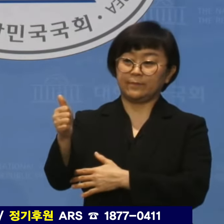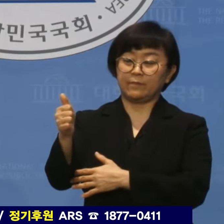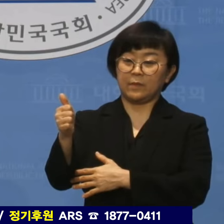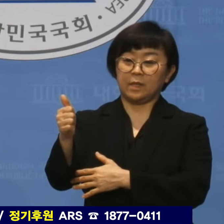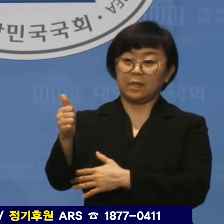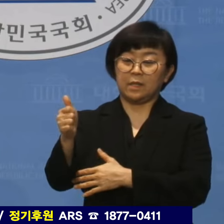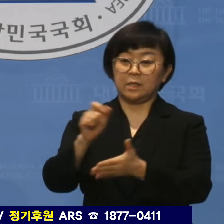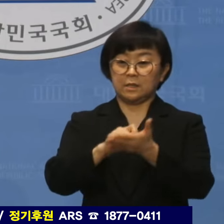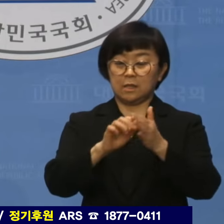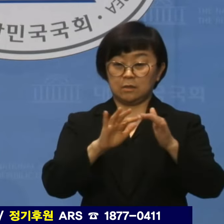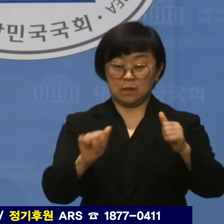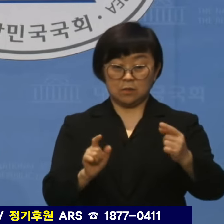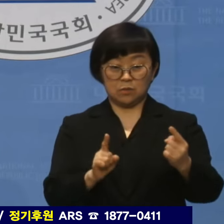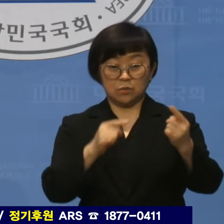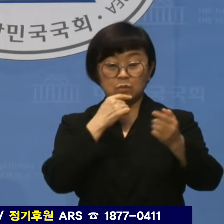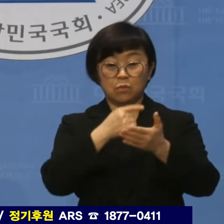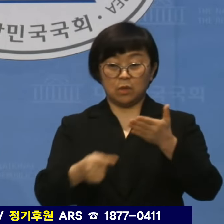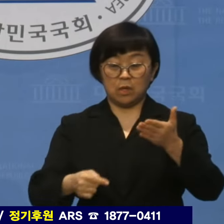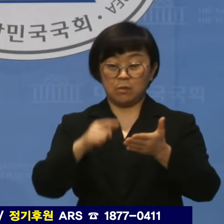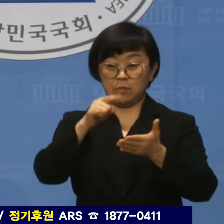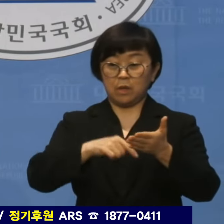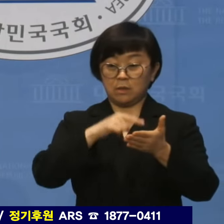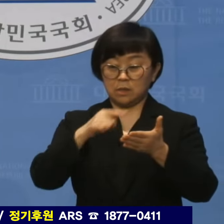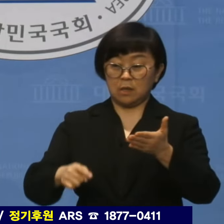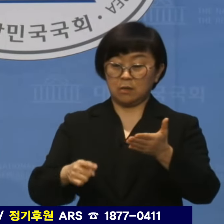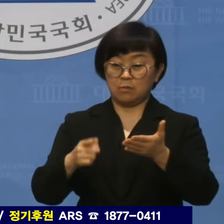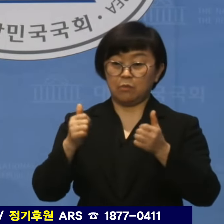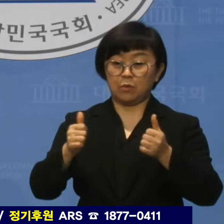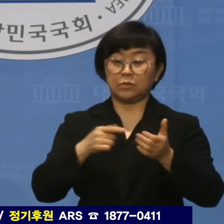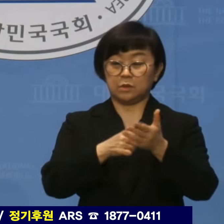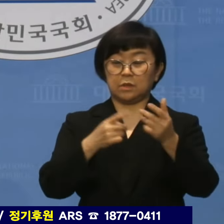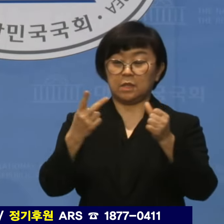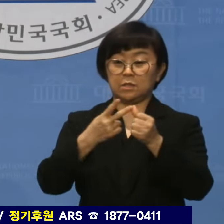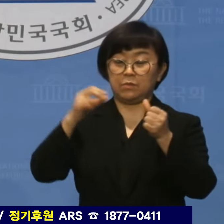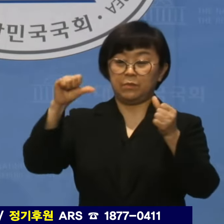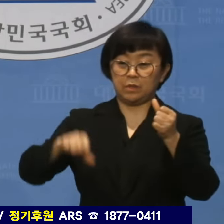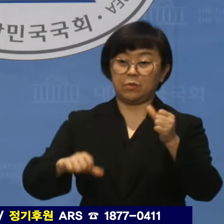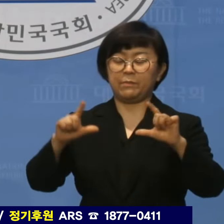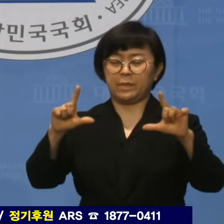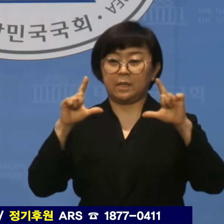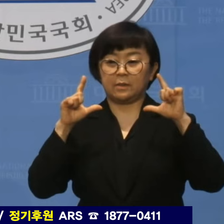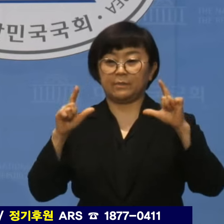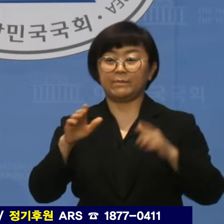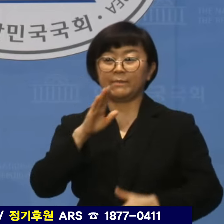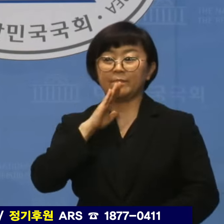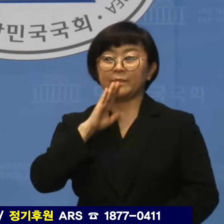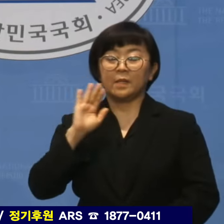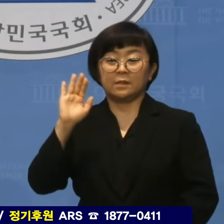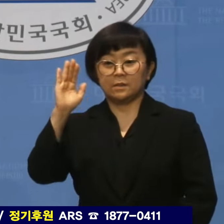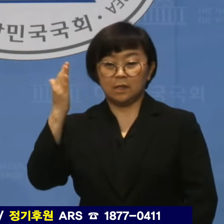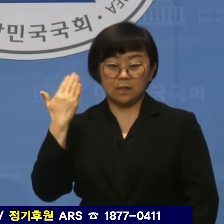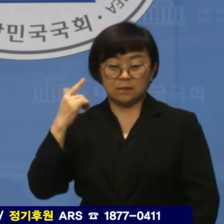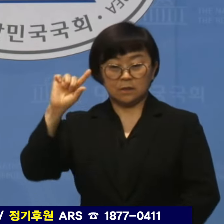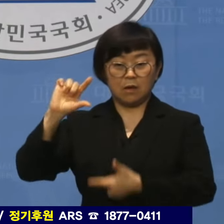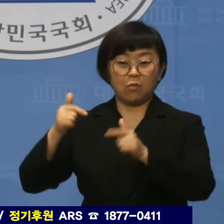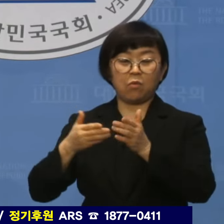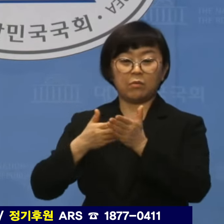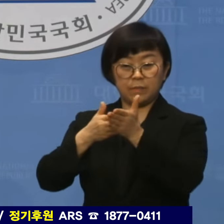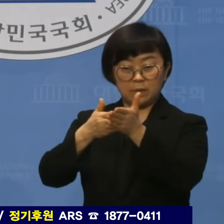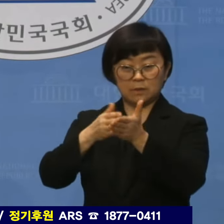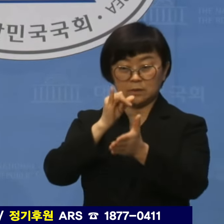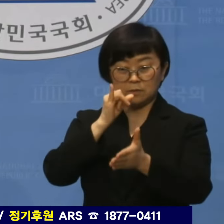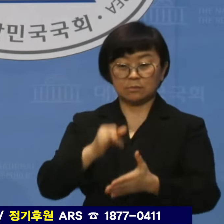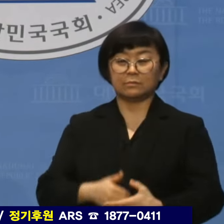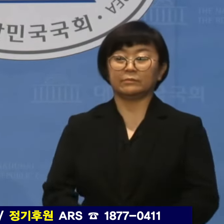비상대책위원장이 기자를 상대로 한 손해배상 소송에서 2심 패소 판결을 받았으나 최근 상고를